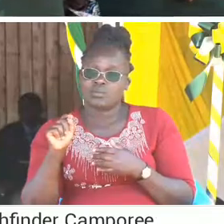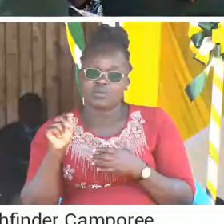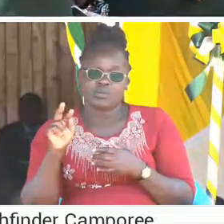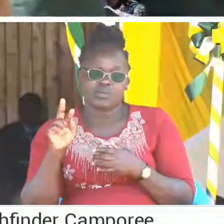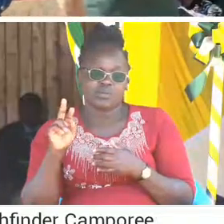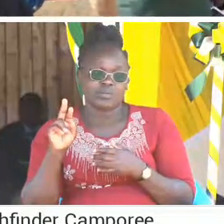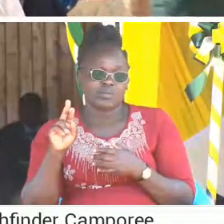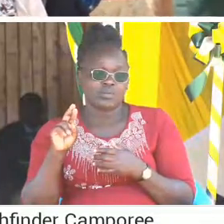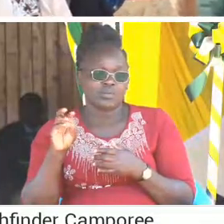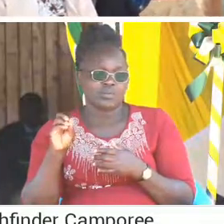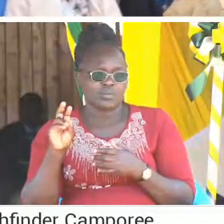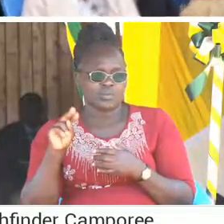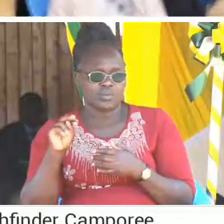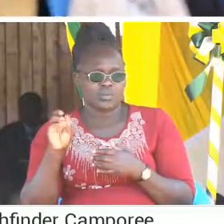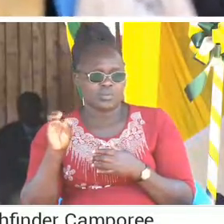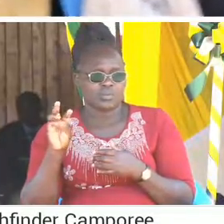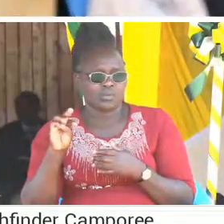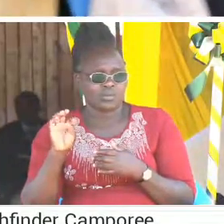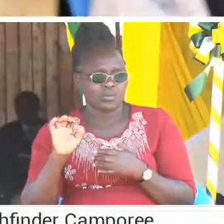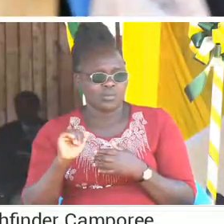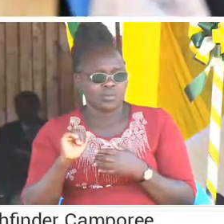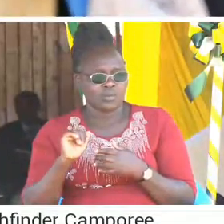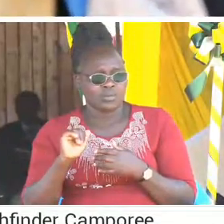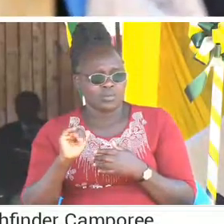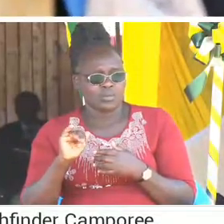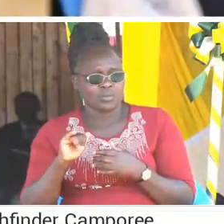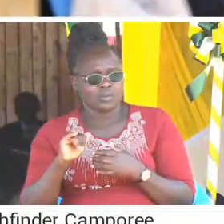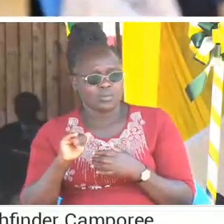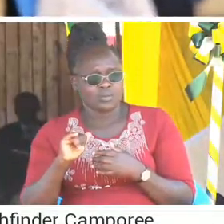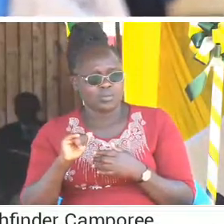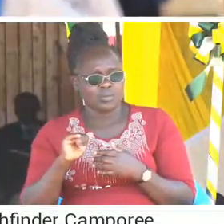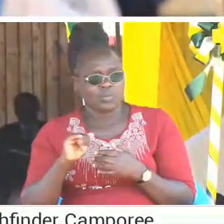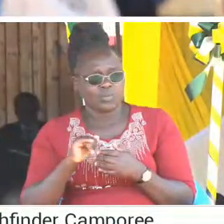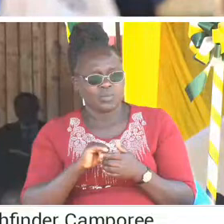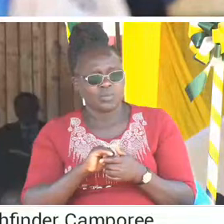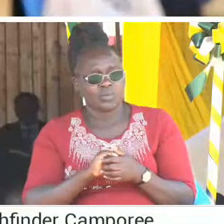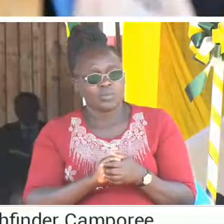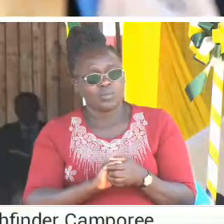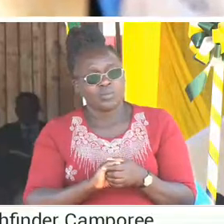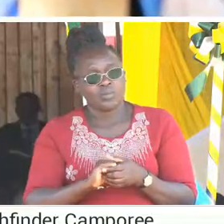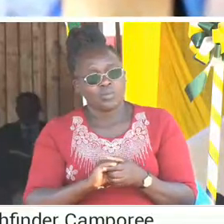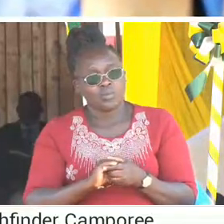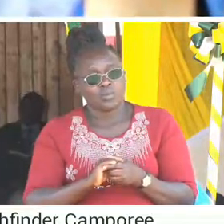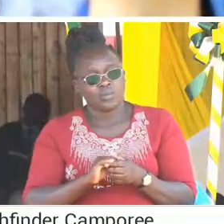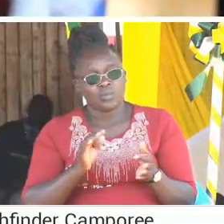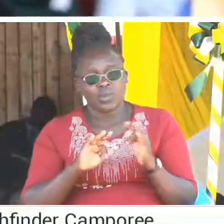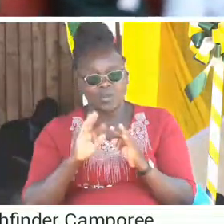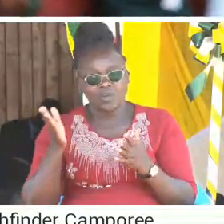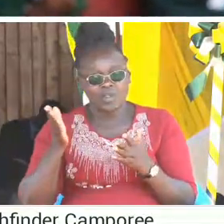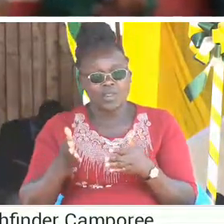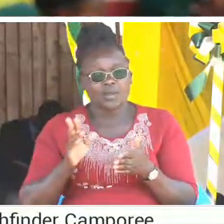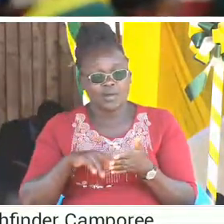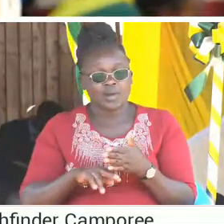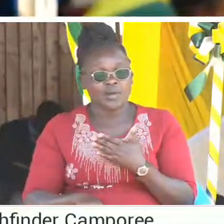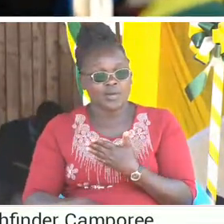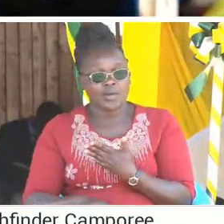Kama umefika sema amen. Amen. Kama hujafika sema hamna, tukusubiri. Watu wa Mungu wamefika, pasta